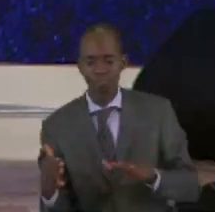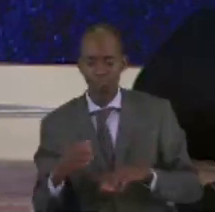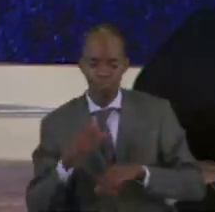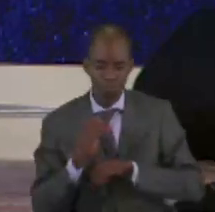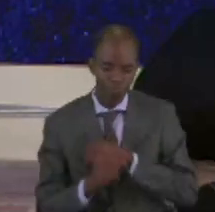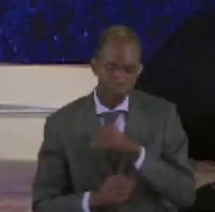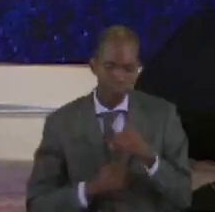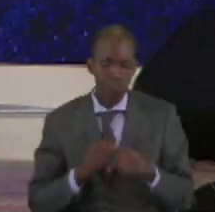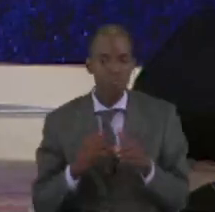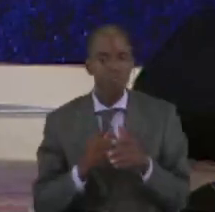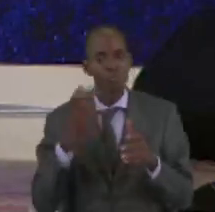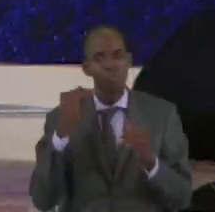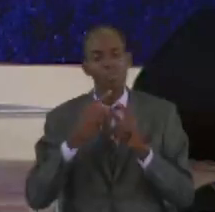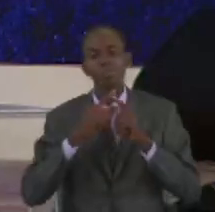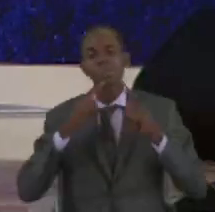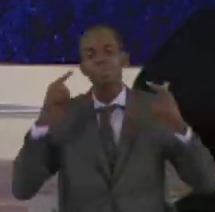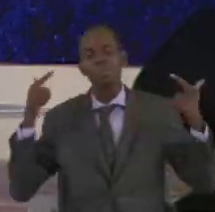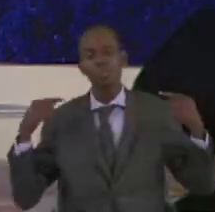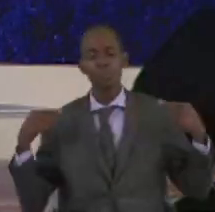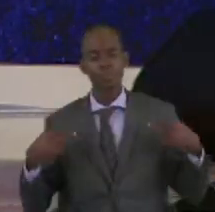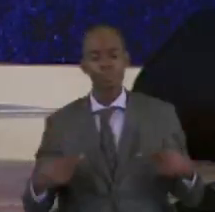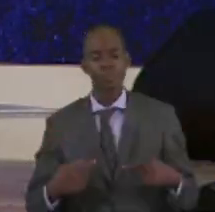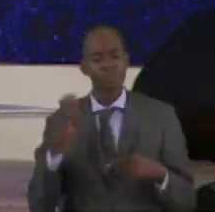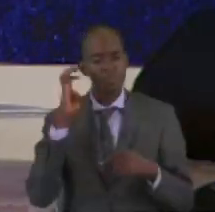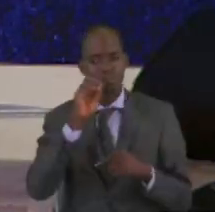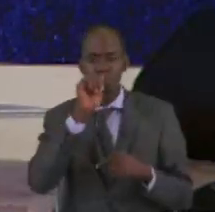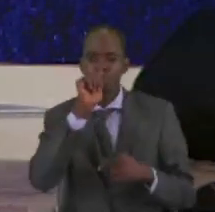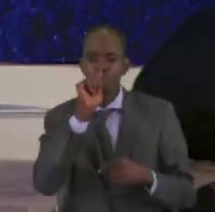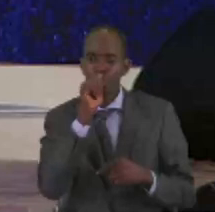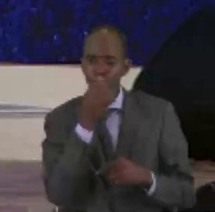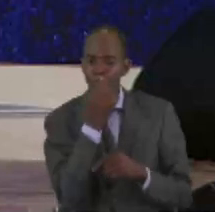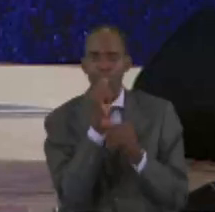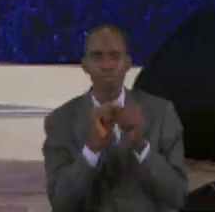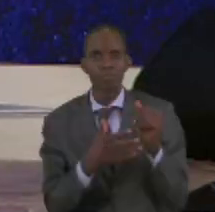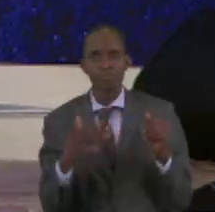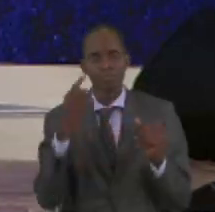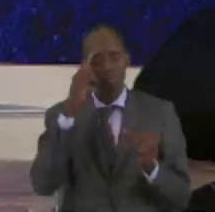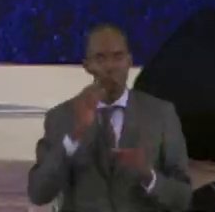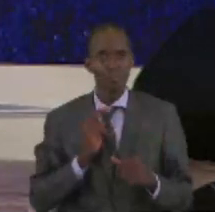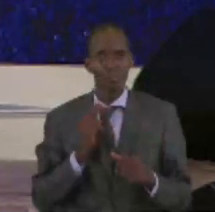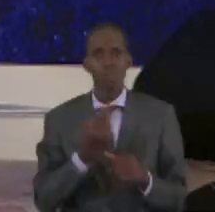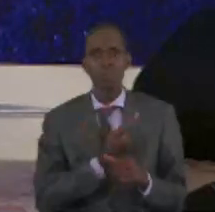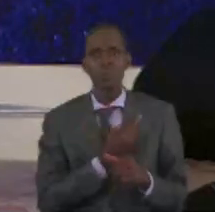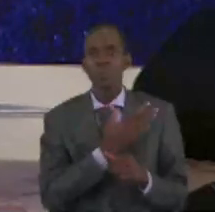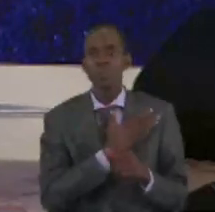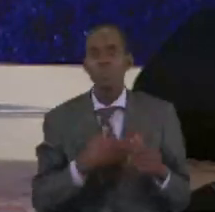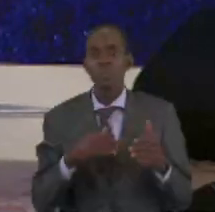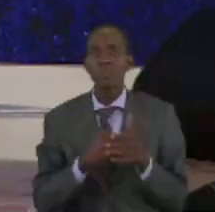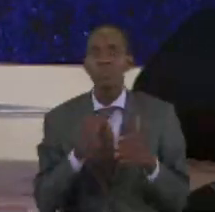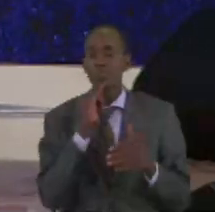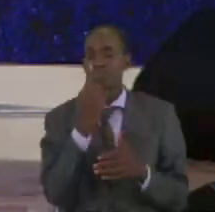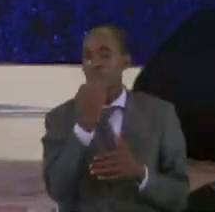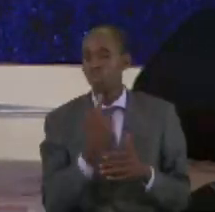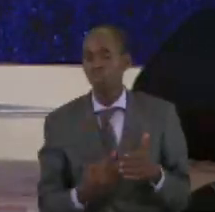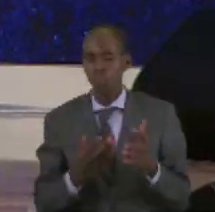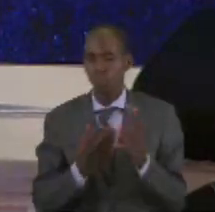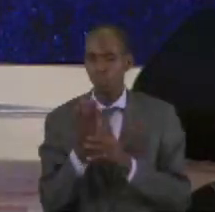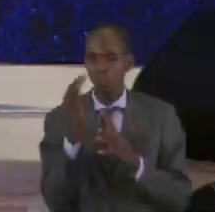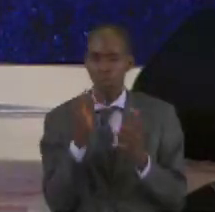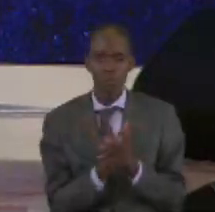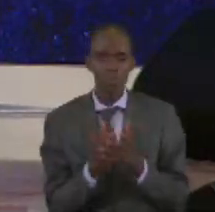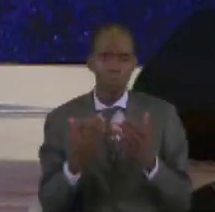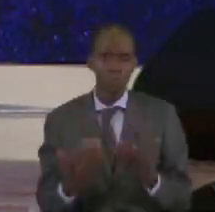a souffert. Et c'était une grande agonie. Il a tout supporté pour nous. Alors, c'est au travers